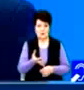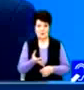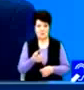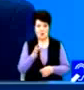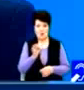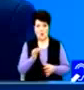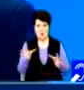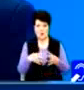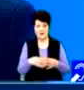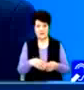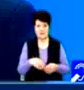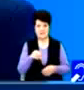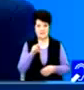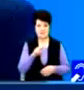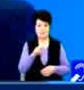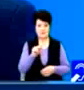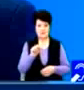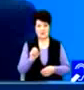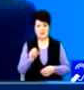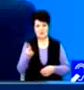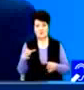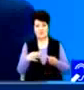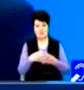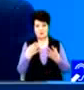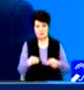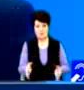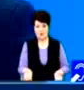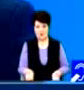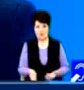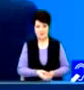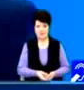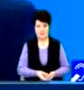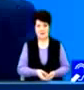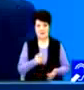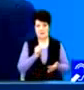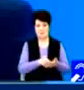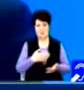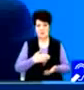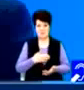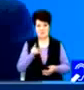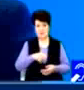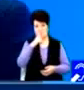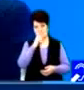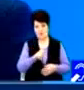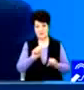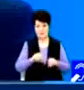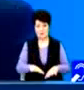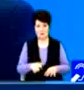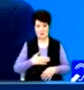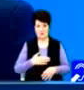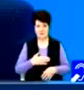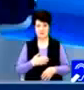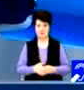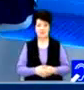coaliție între psrm și Partidul democrat Ăă Din punctul meu de vedere cea mai proastă soluție ar